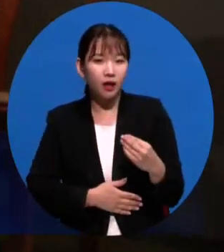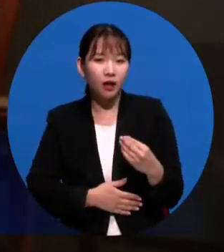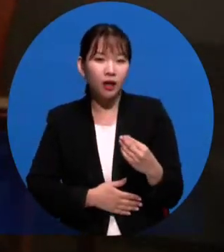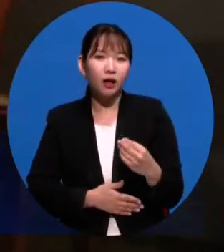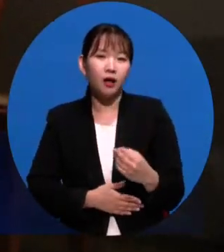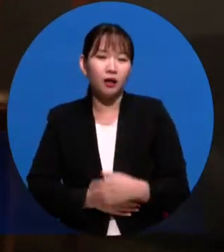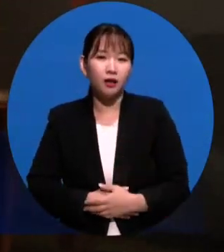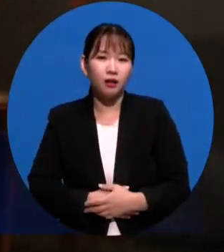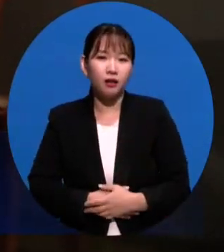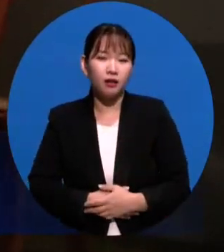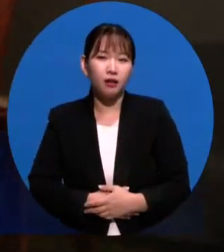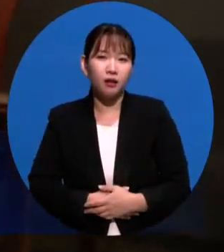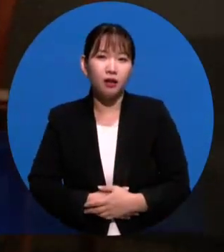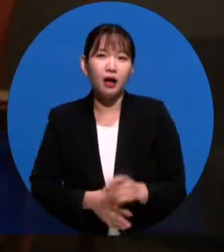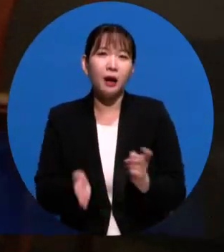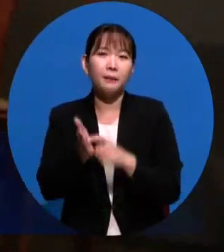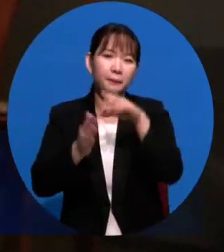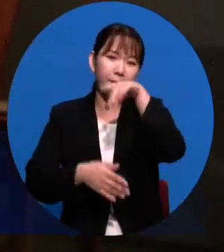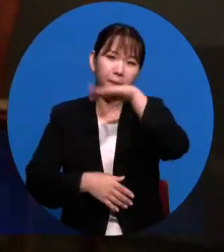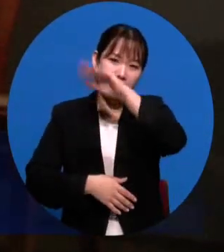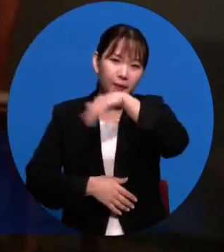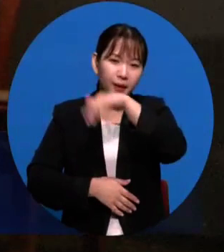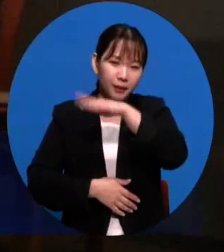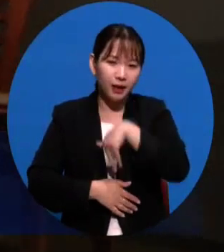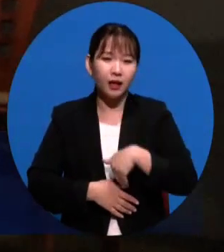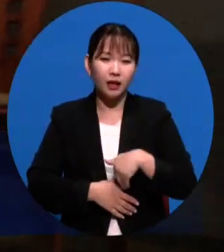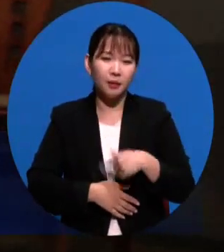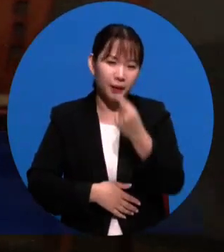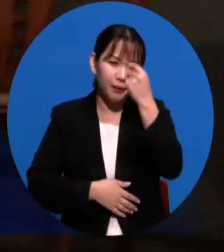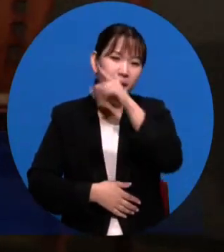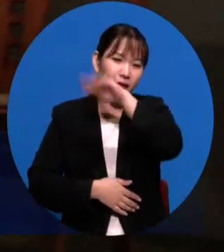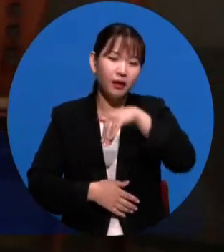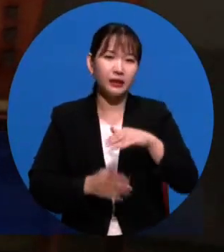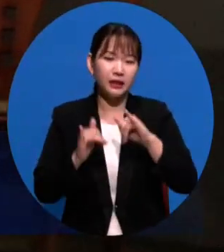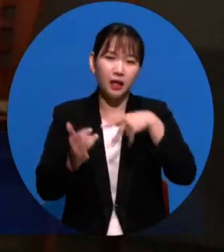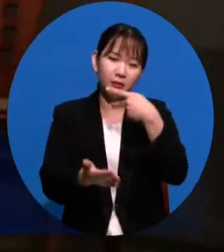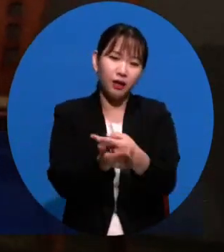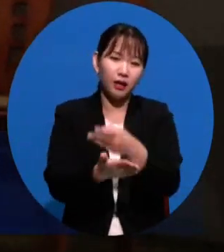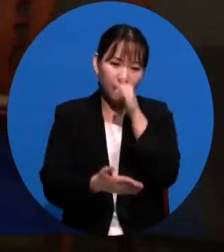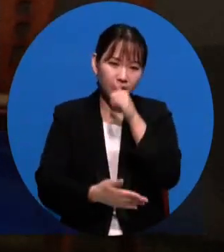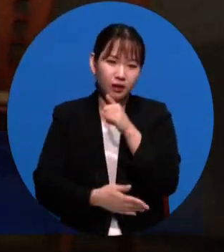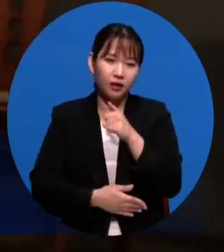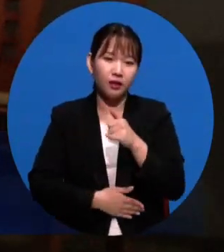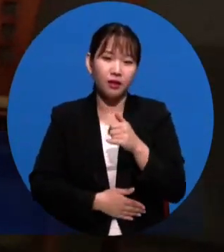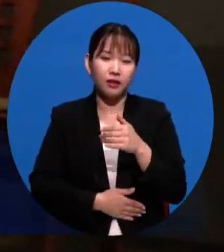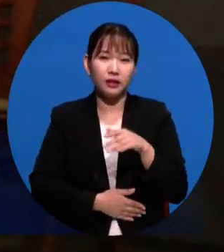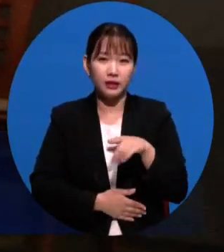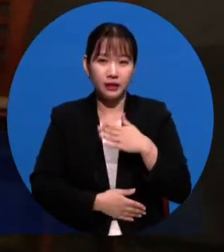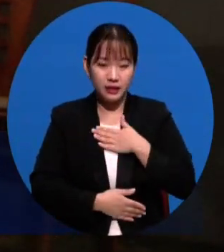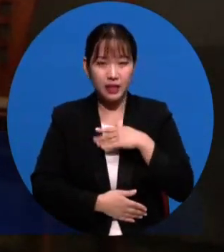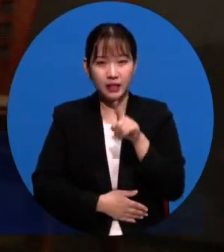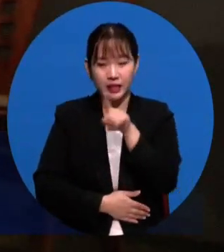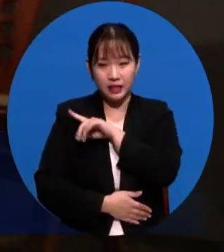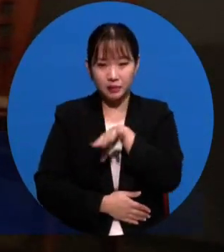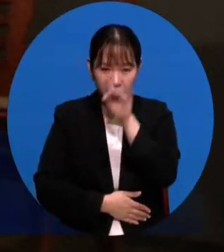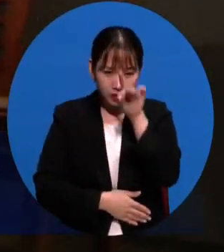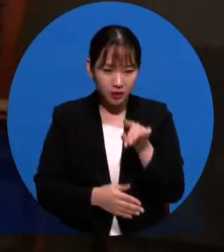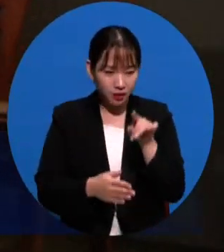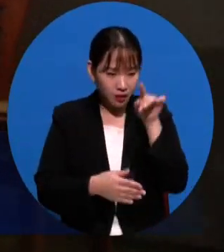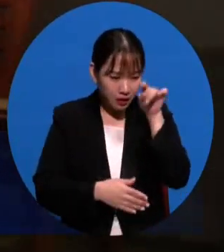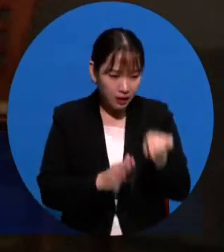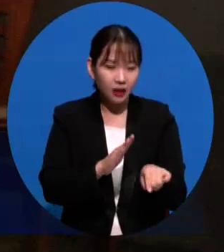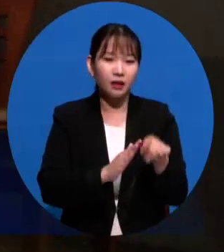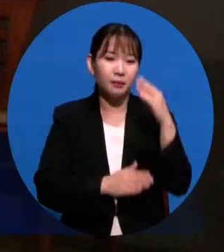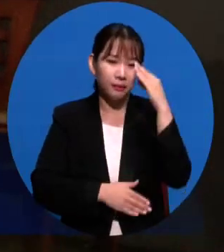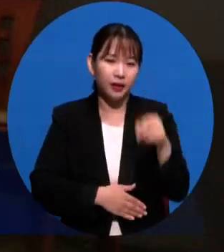전화해 보고 소리도 막 나오는데 빨리 와보라고 여기 사람 틀어져 있다고. 그리고 제일 먼저 갔죠